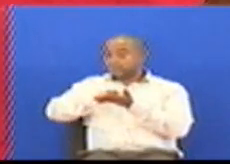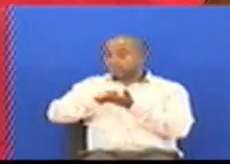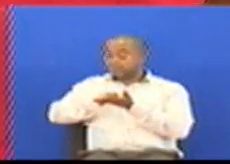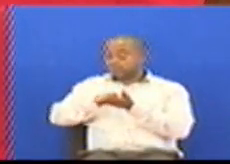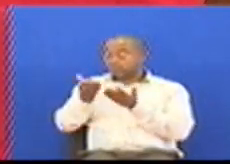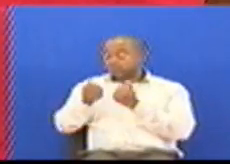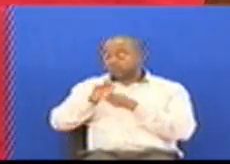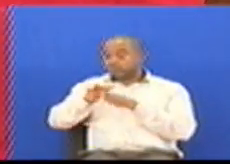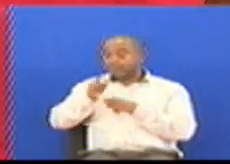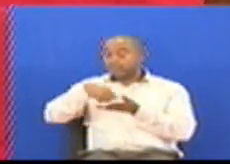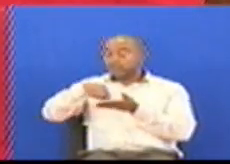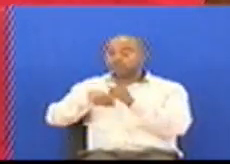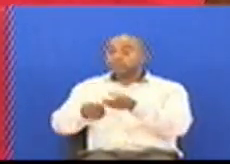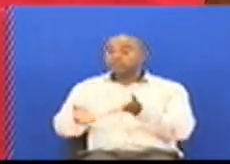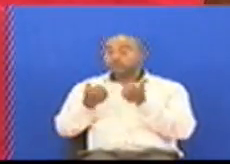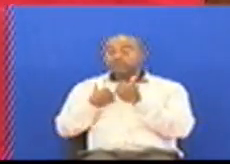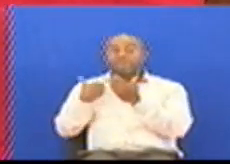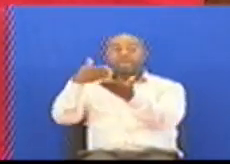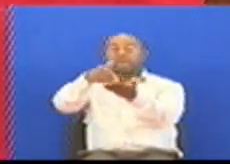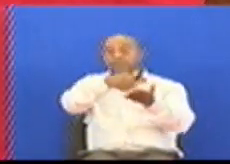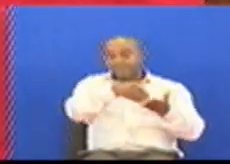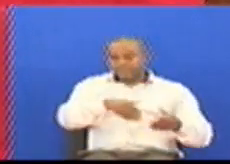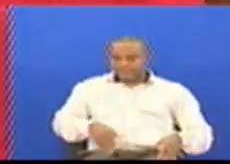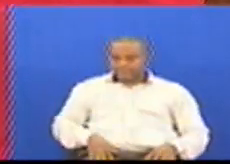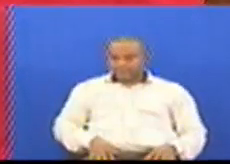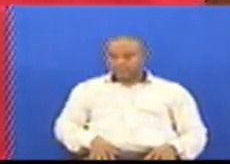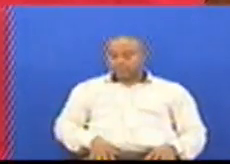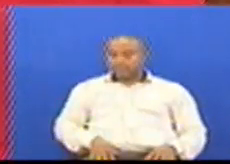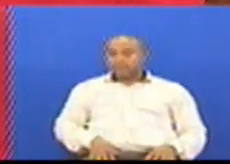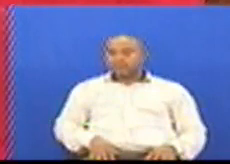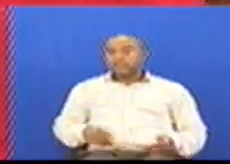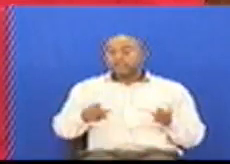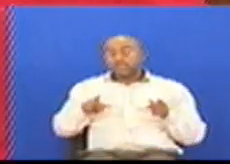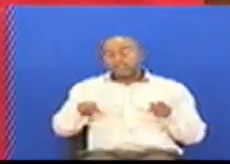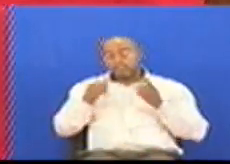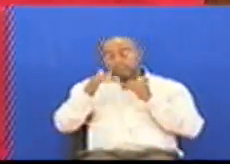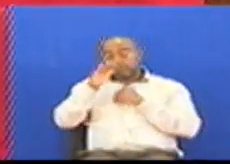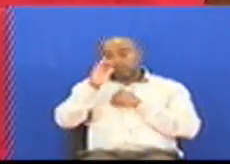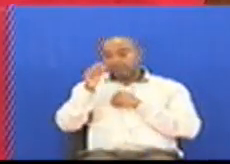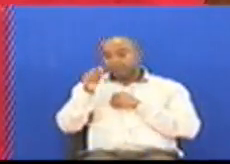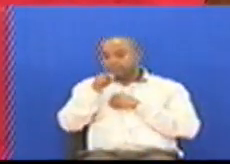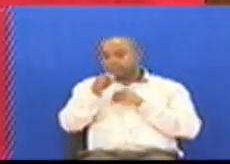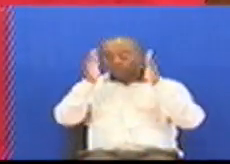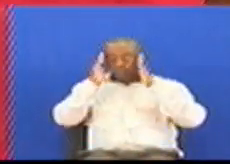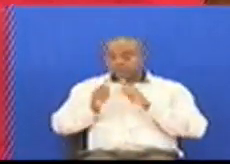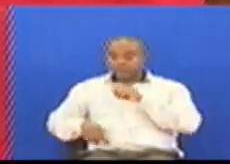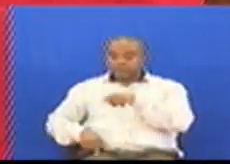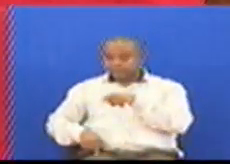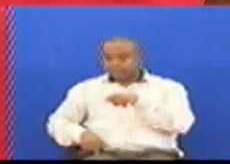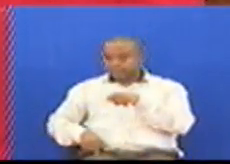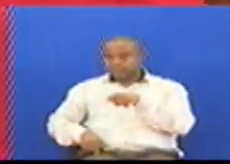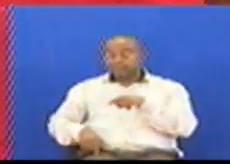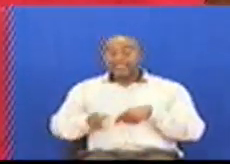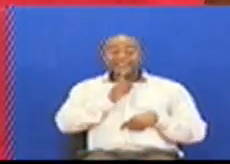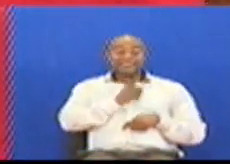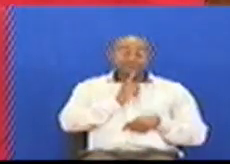kituo kile liweze kufikiwa. Lakini zaidi ya hapo Mheshimiwa Naibu Spika, Mheshimiwa Waziri TAMISEMI